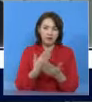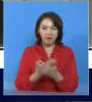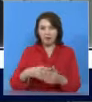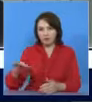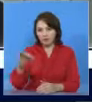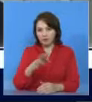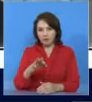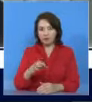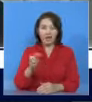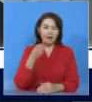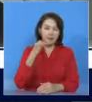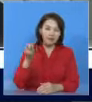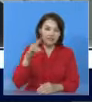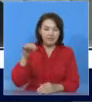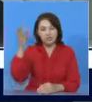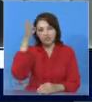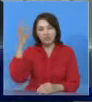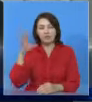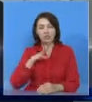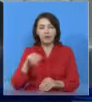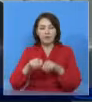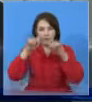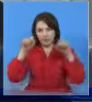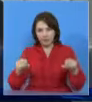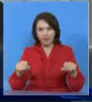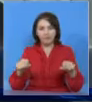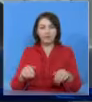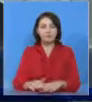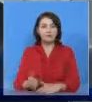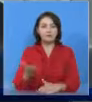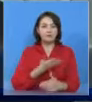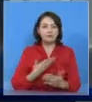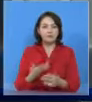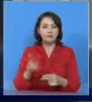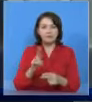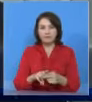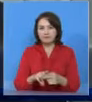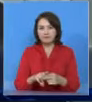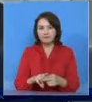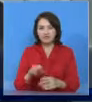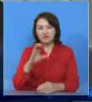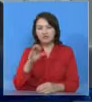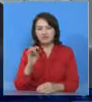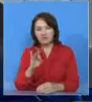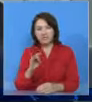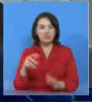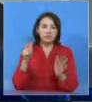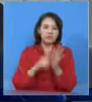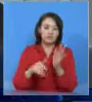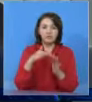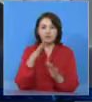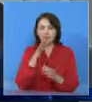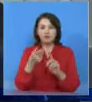орталығында Абайдың ескерткішін ашу жөнінде. Бізде ол Совет үкіметі билеген 70 жыл, одан